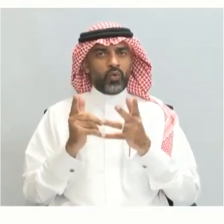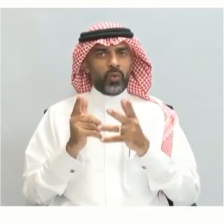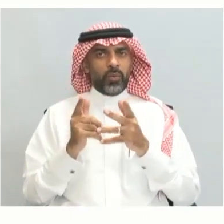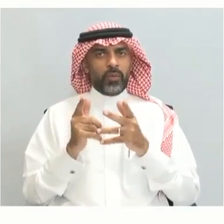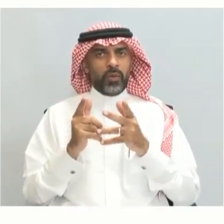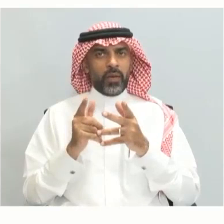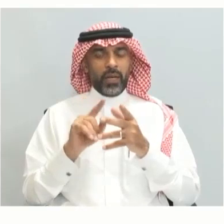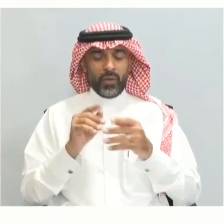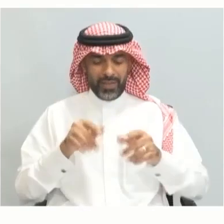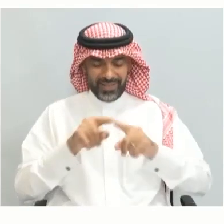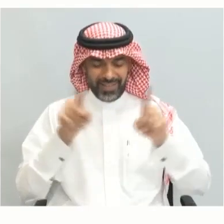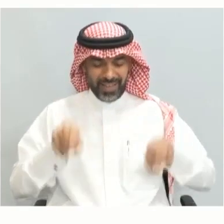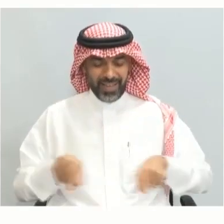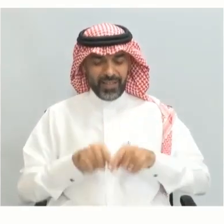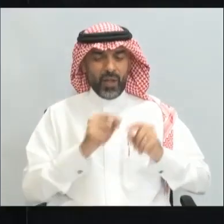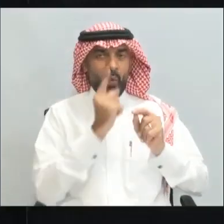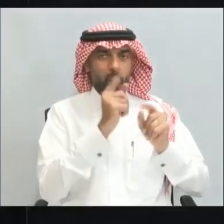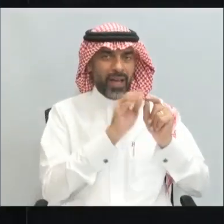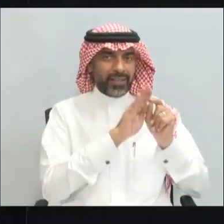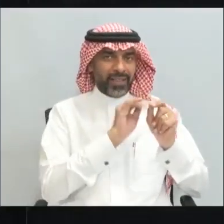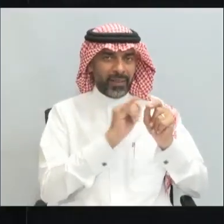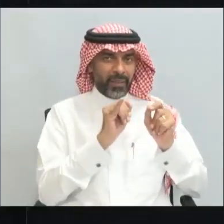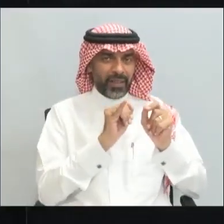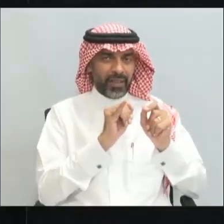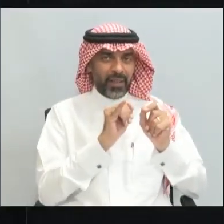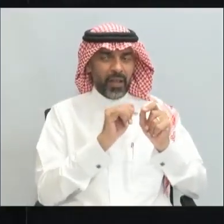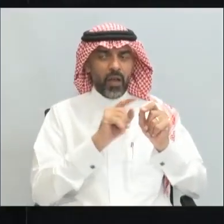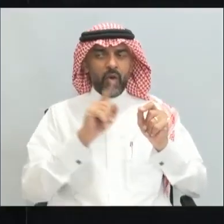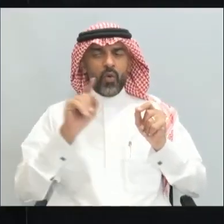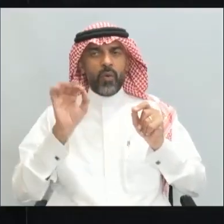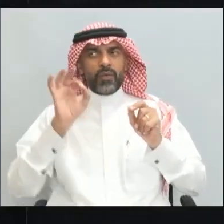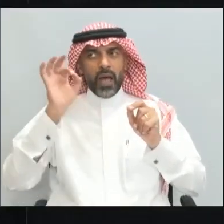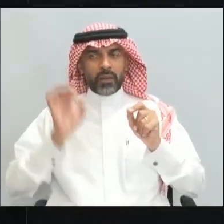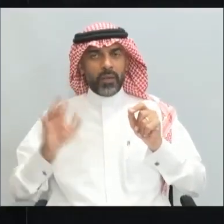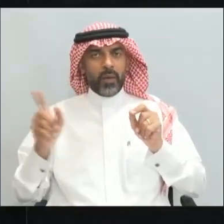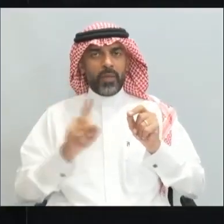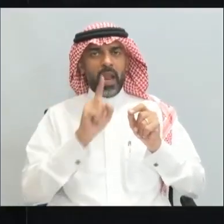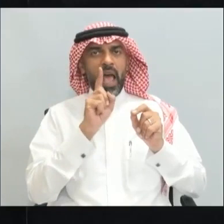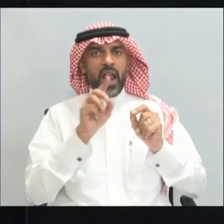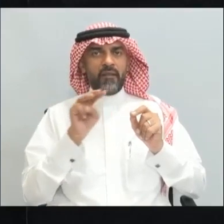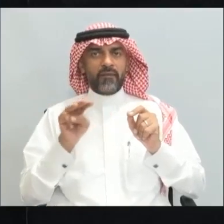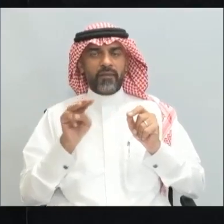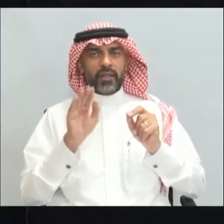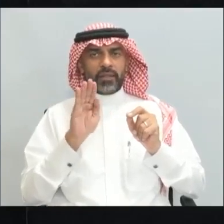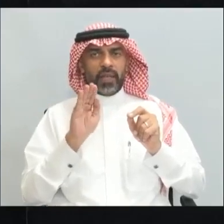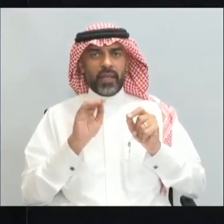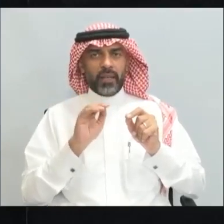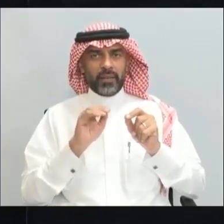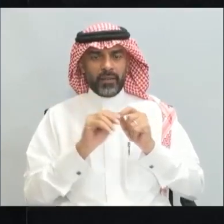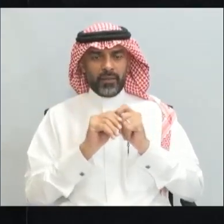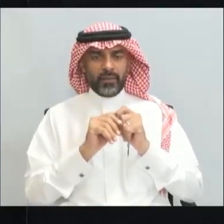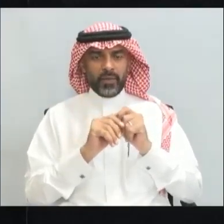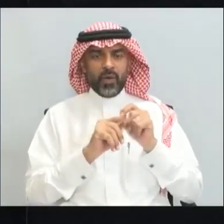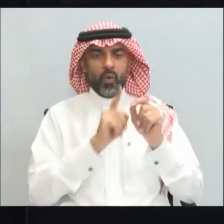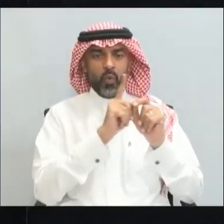كل واح سم على الخريطه يقابله 100000 سم على الطبيعه اي بمعنى 1 كيلو على الطبيعه 1